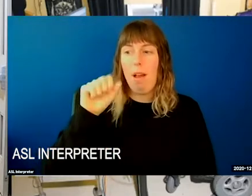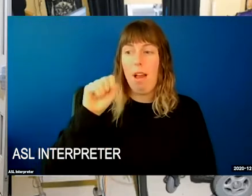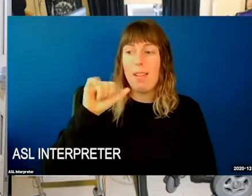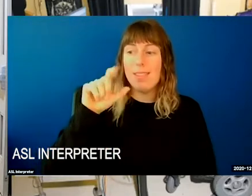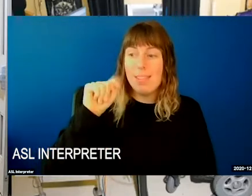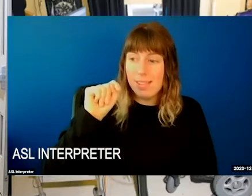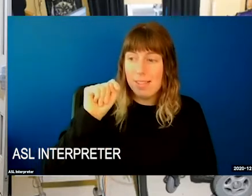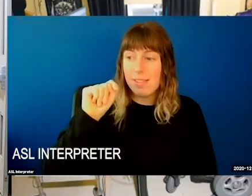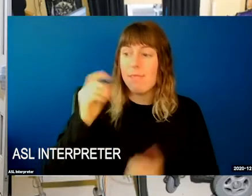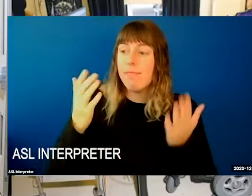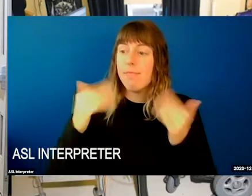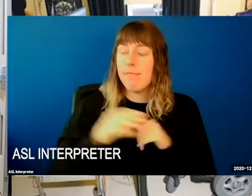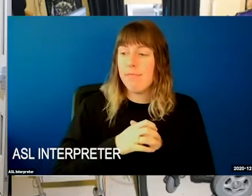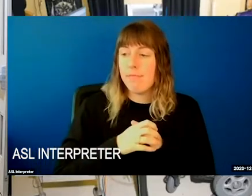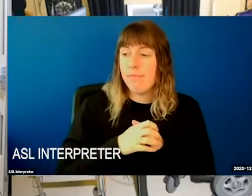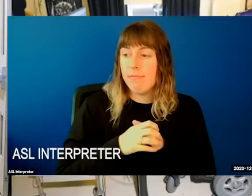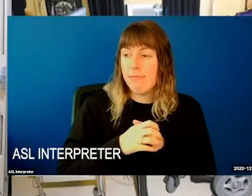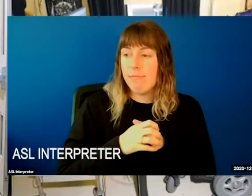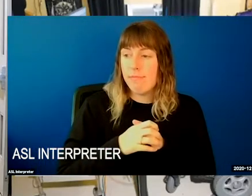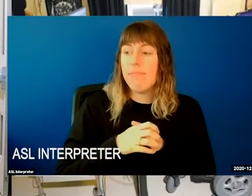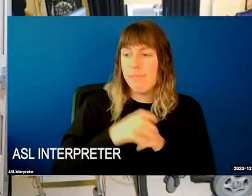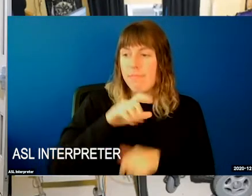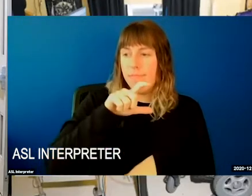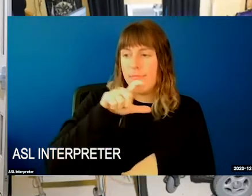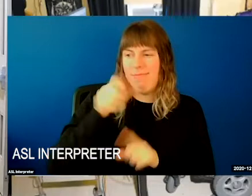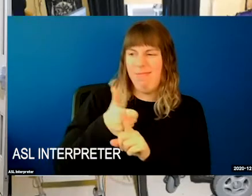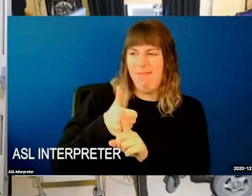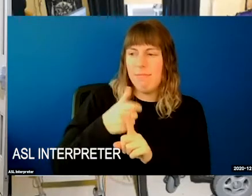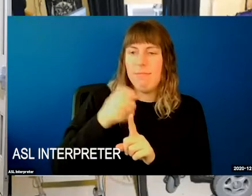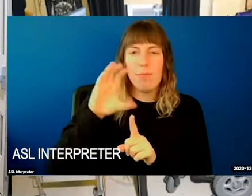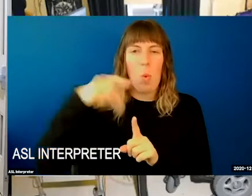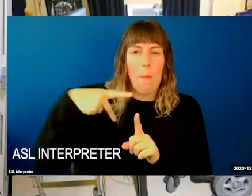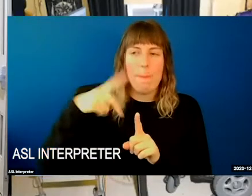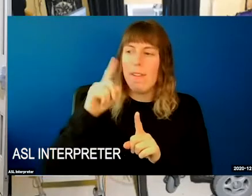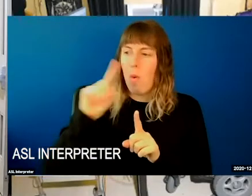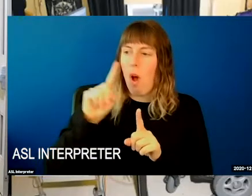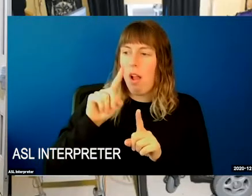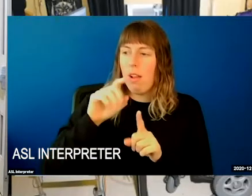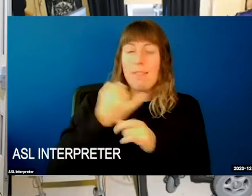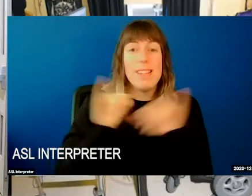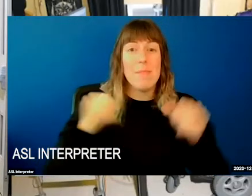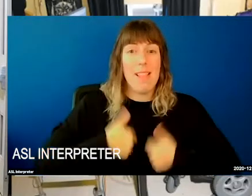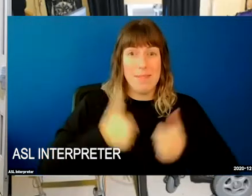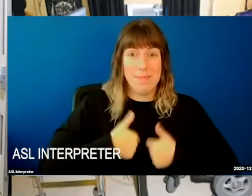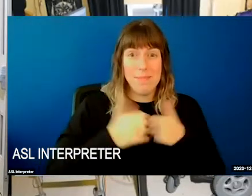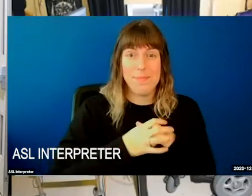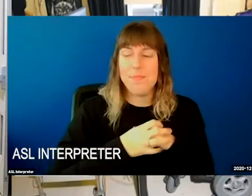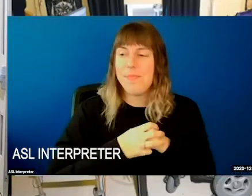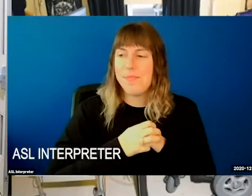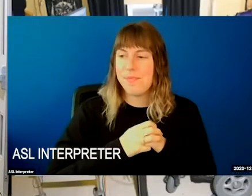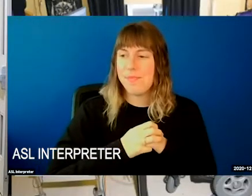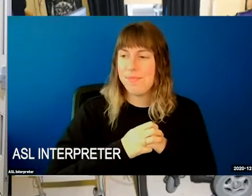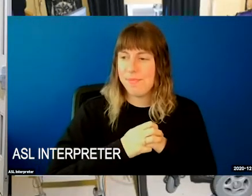l'initiateur d'un projet qui s'appelle Co-op Assist, qui est la coopérative québécoise pour la vie